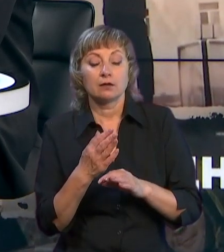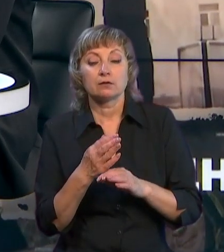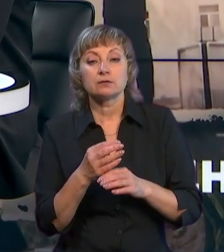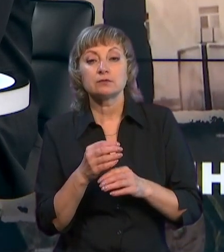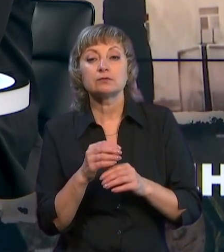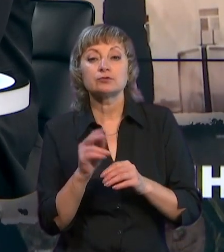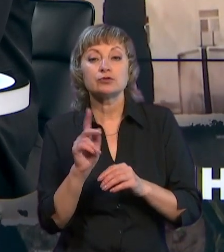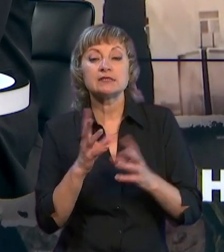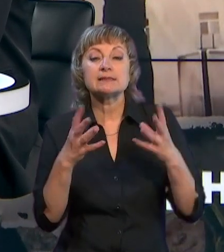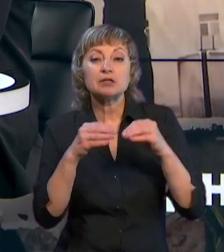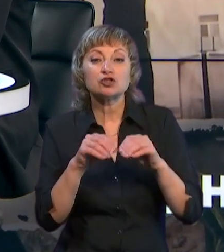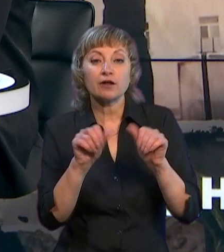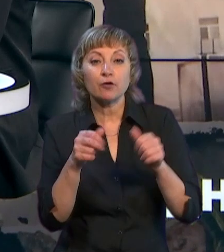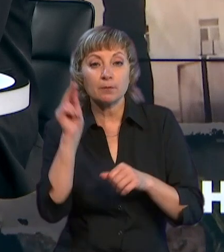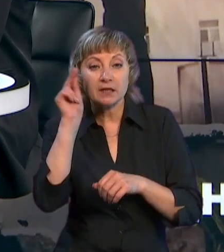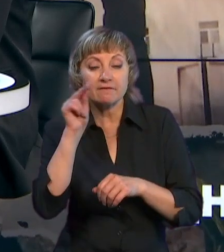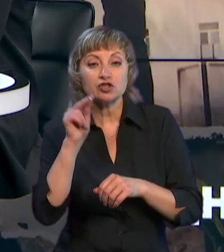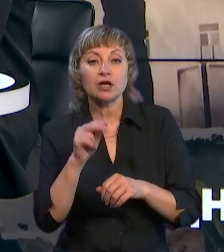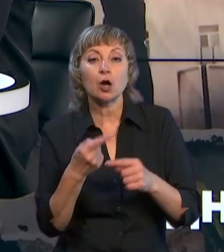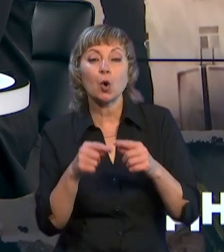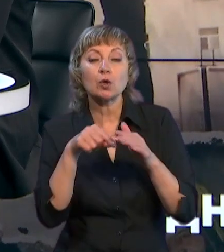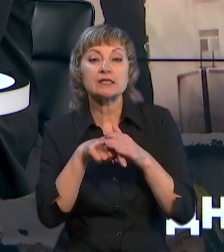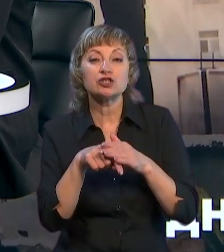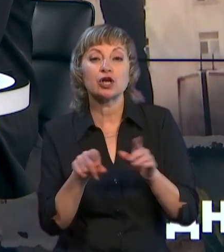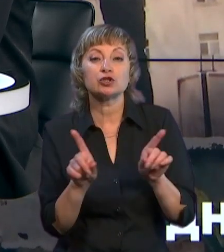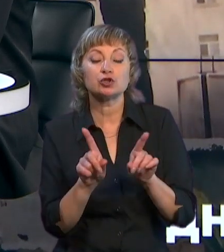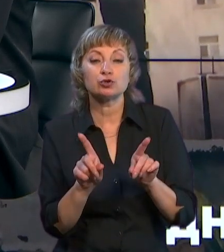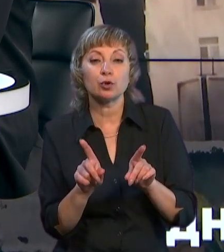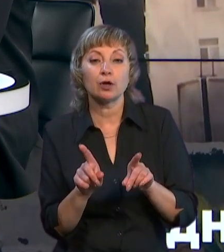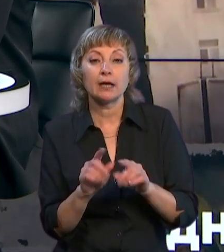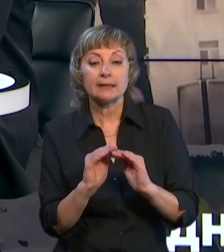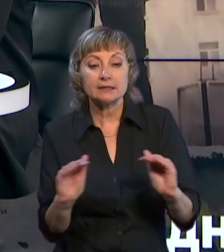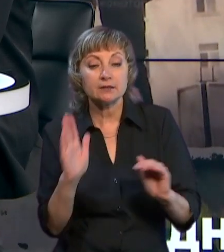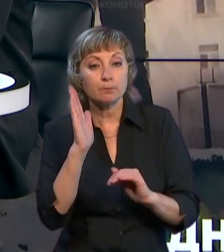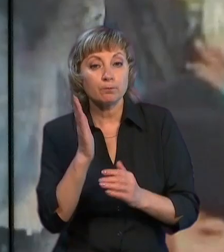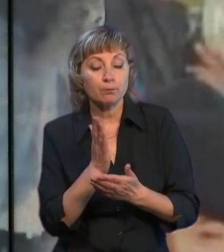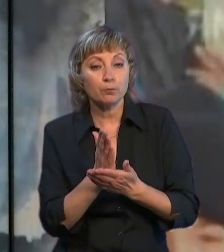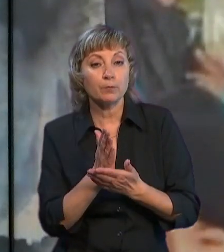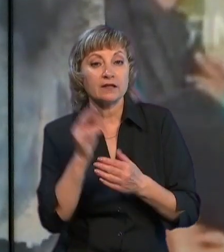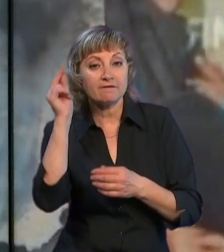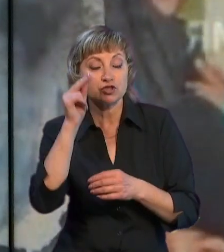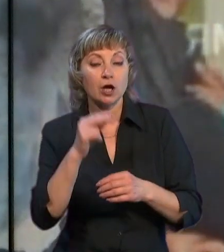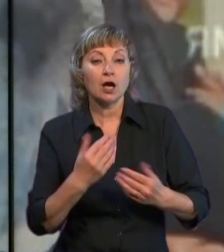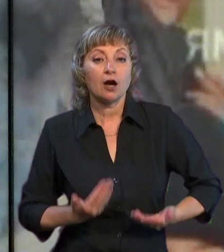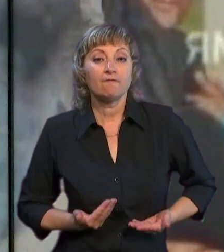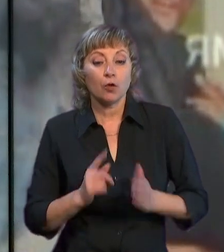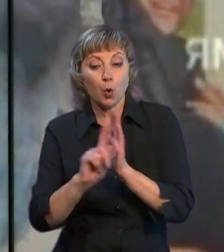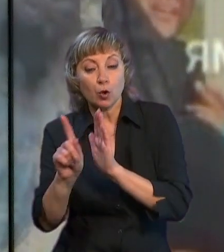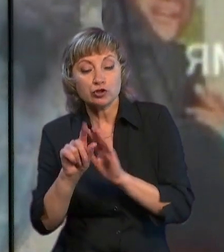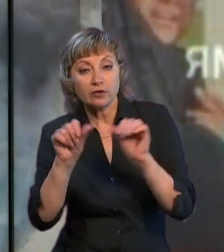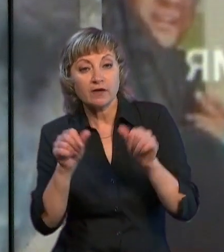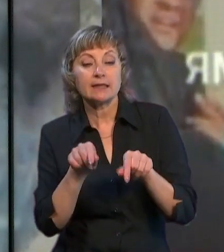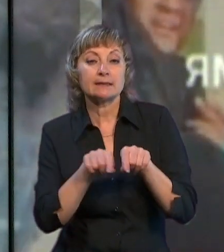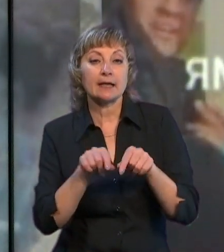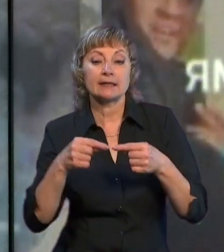так? Змішана форма навчання – це означає, що діти будуть можливість навчатися як і в очному форматі, так і в